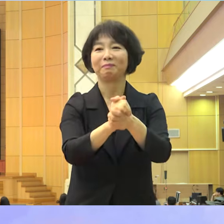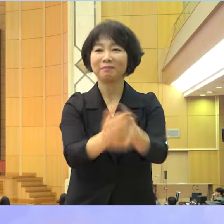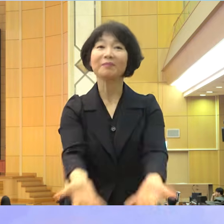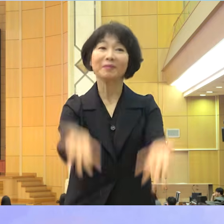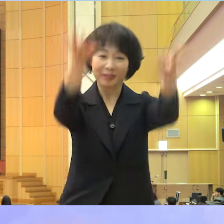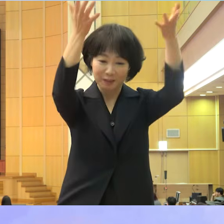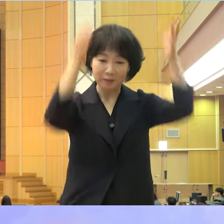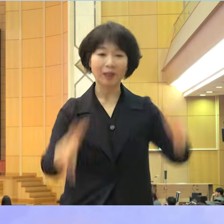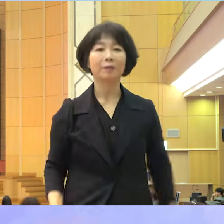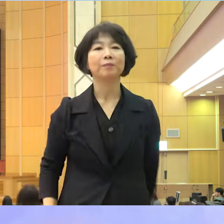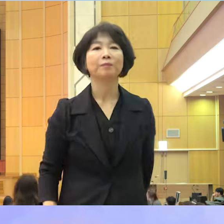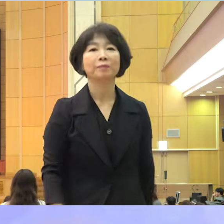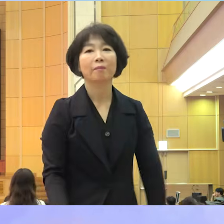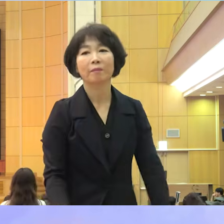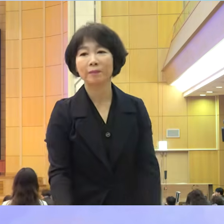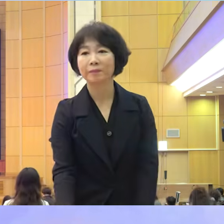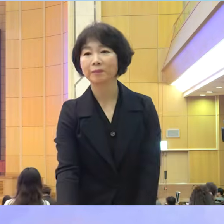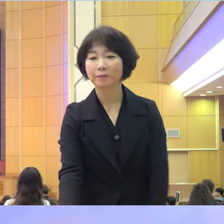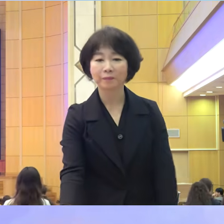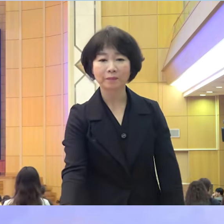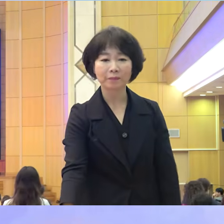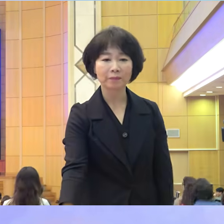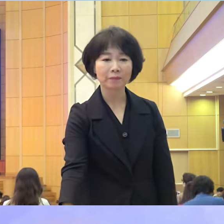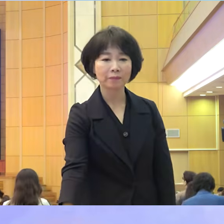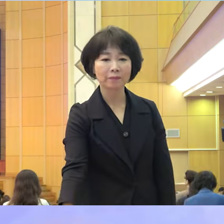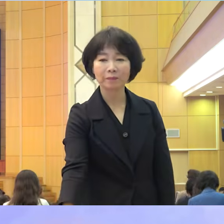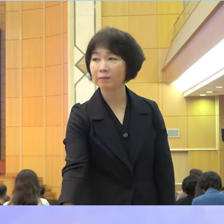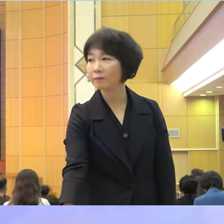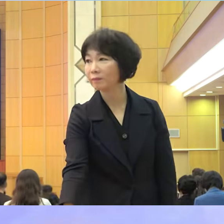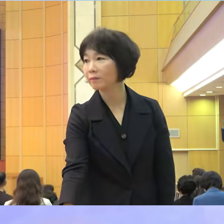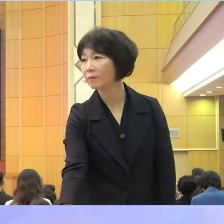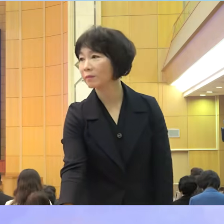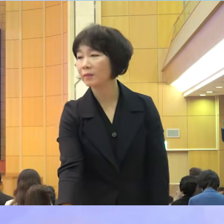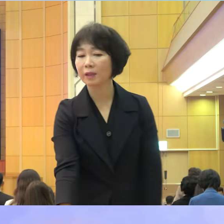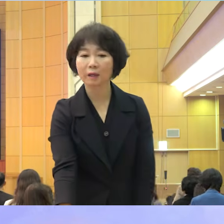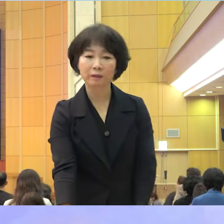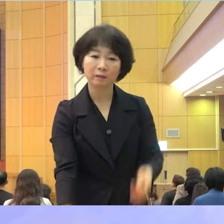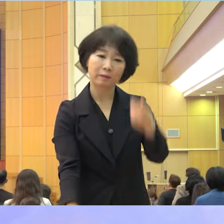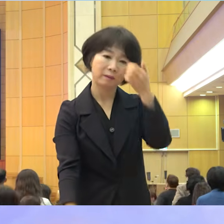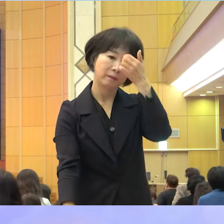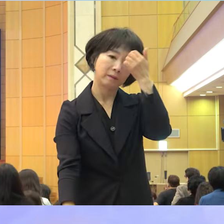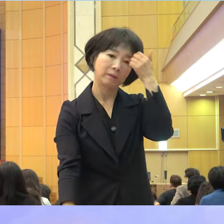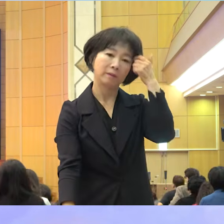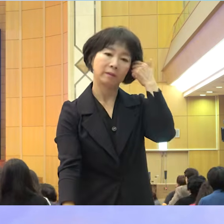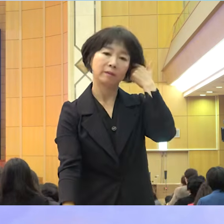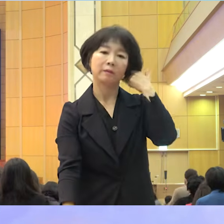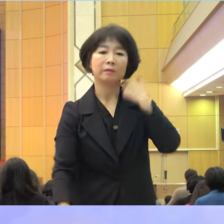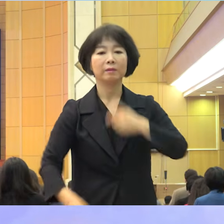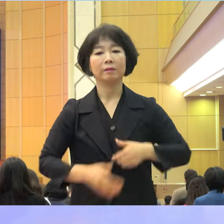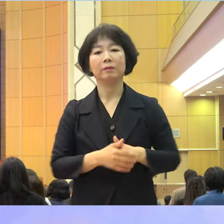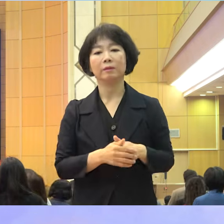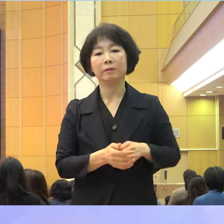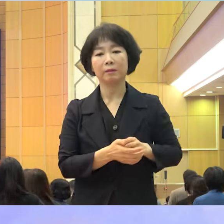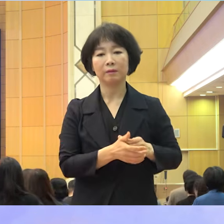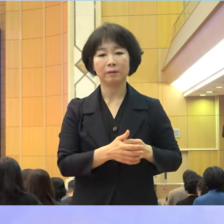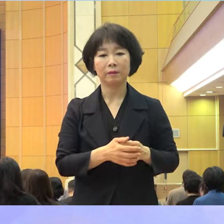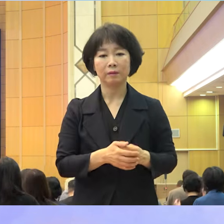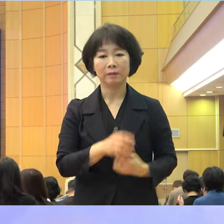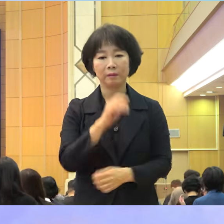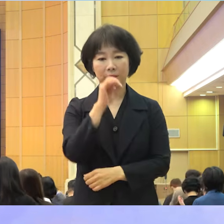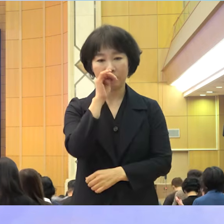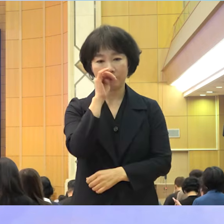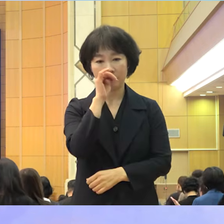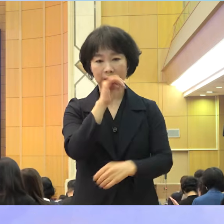다 그 자리에 일어나시길 바라고요. 하나님 축복하시니 두 번 부르고 축도함으로 마치겠습니다.